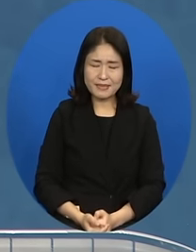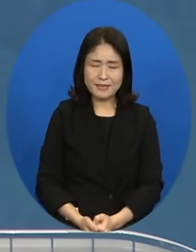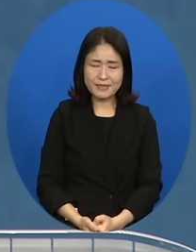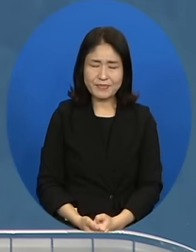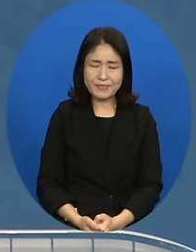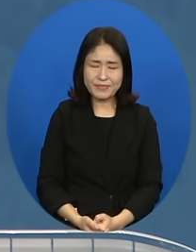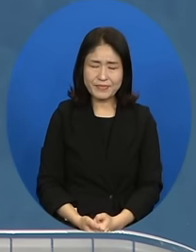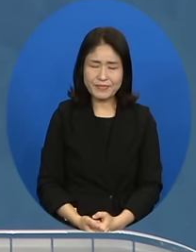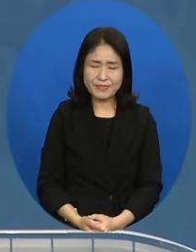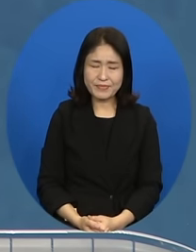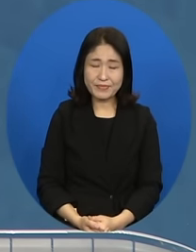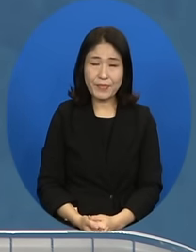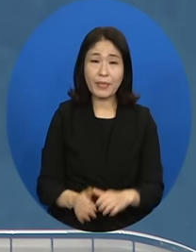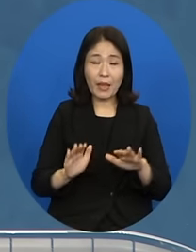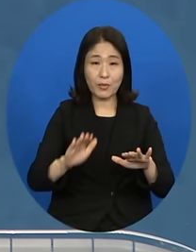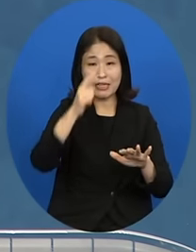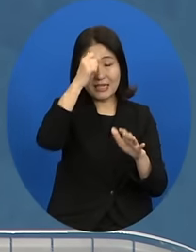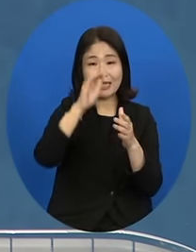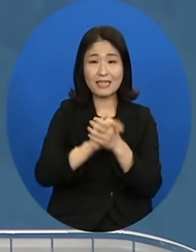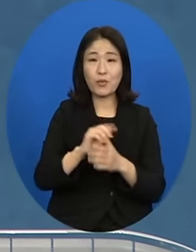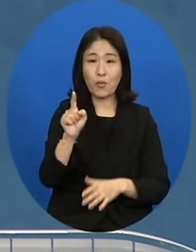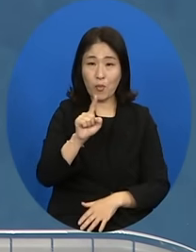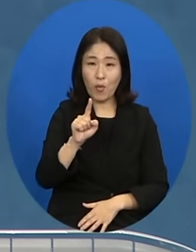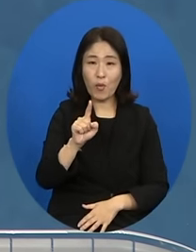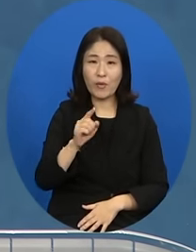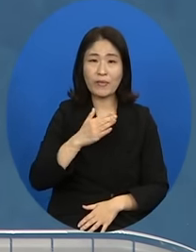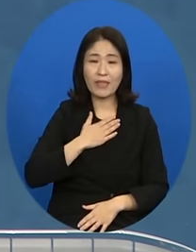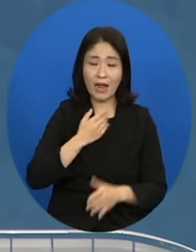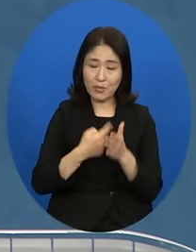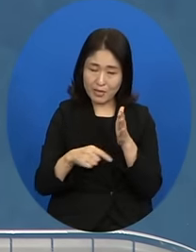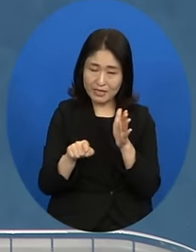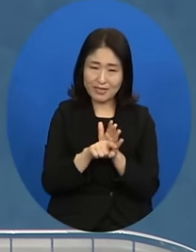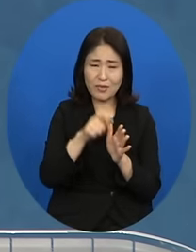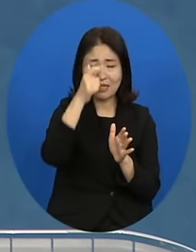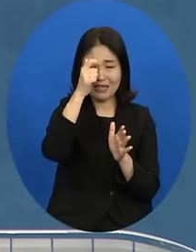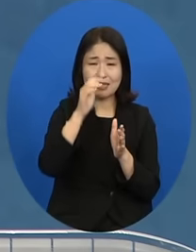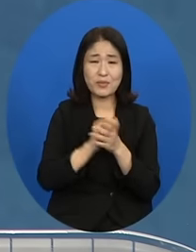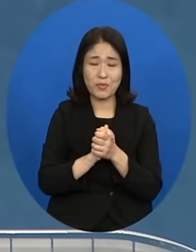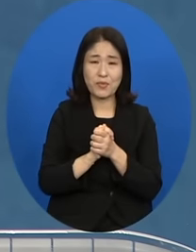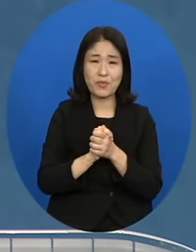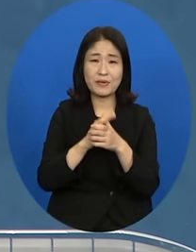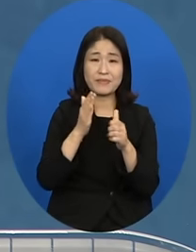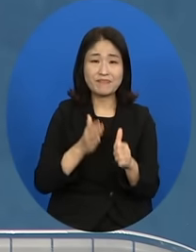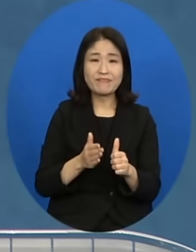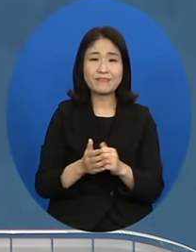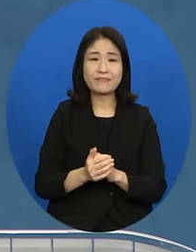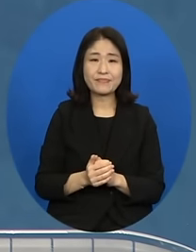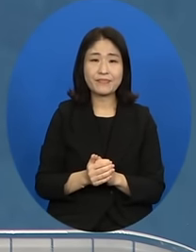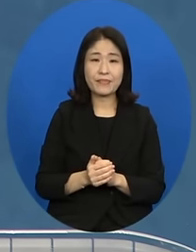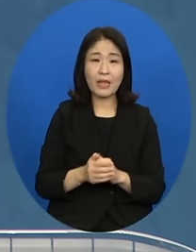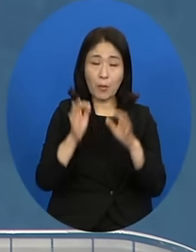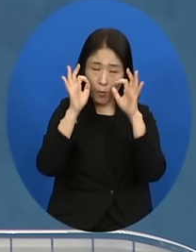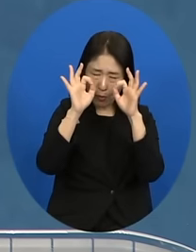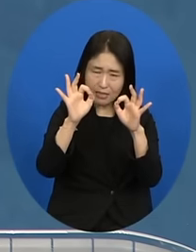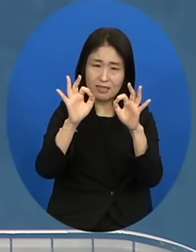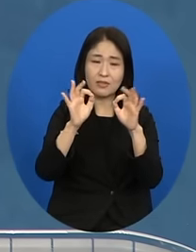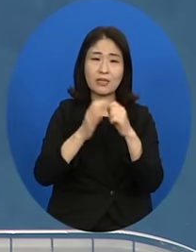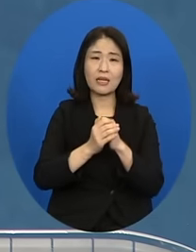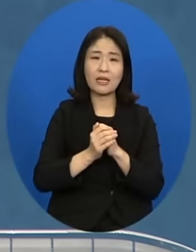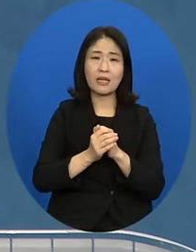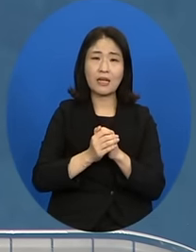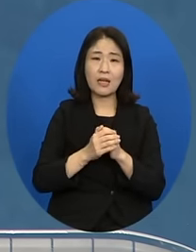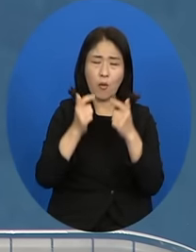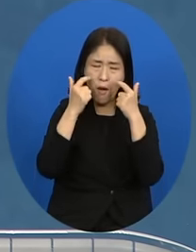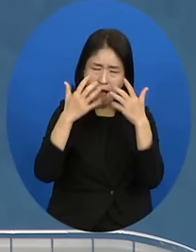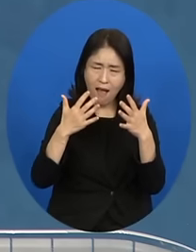이 시간에 오늘 기도는 나를 위하여 기도합시다. 하나님, 볼지어다 내가